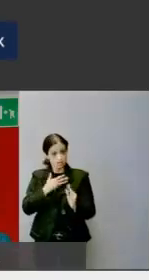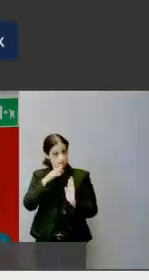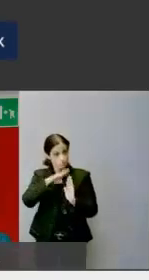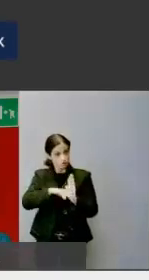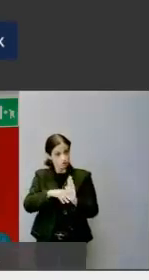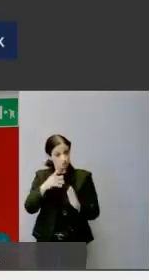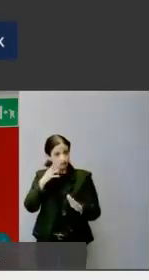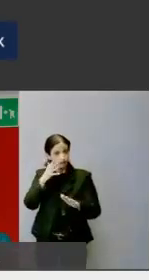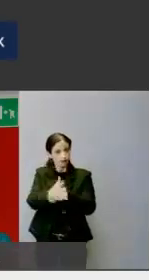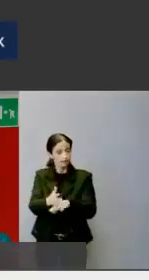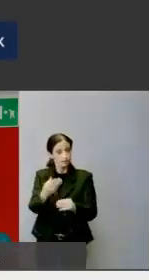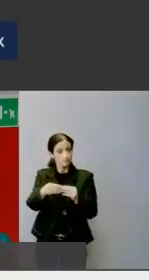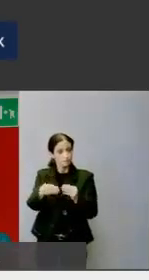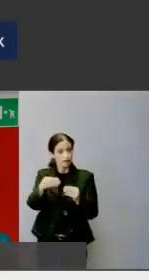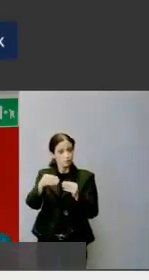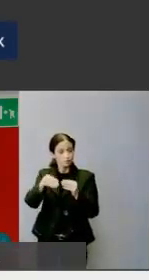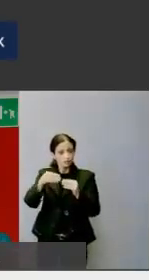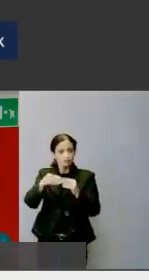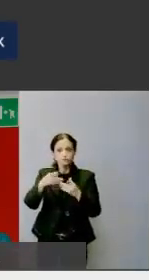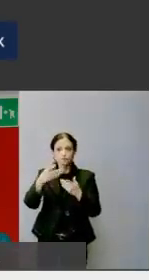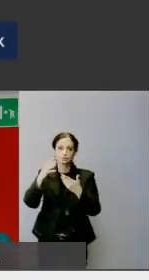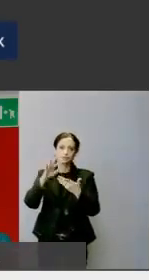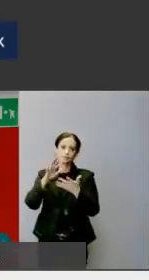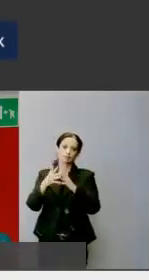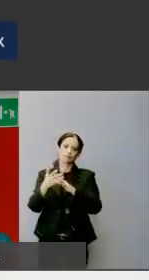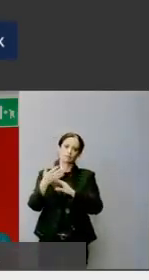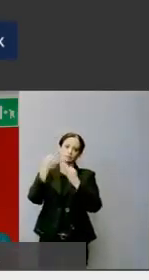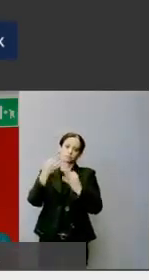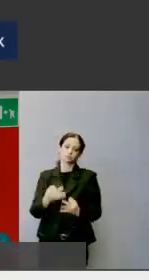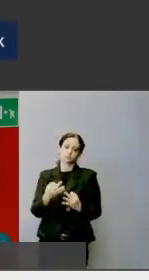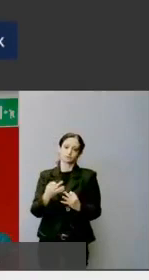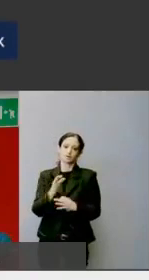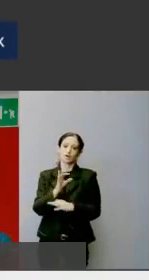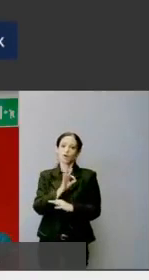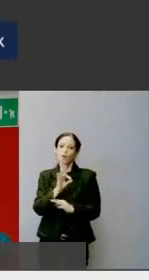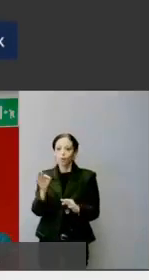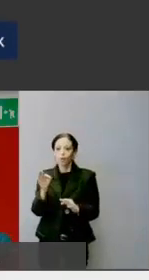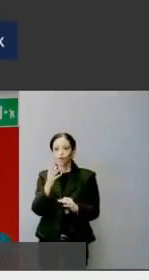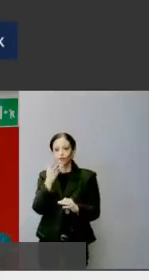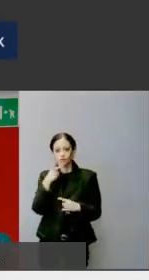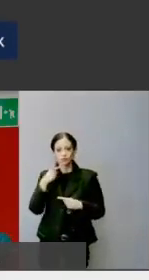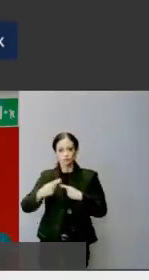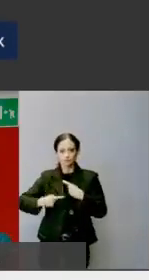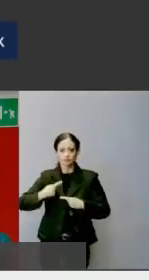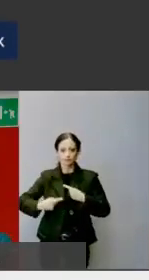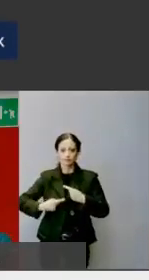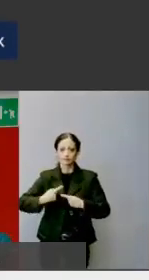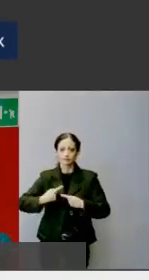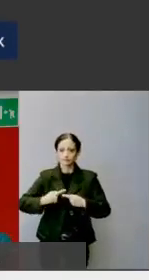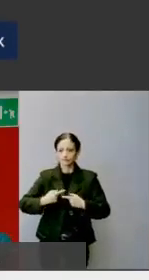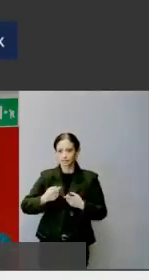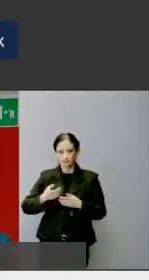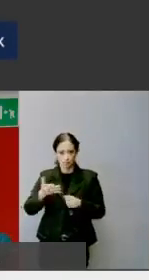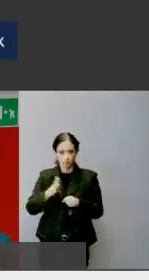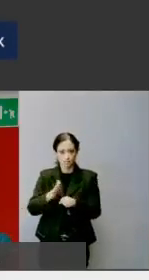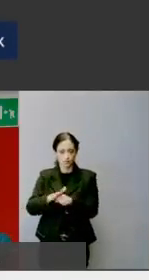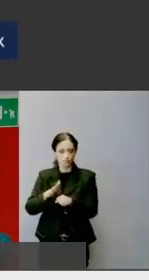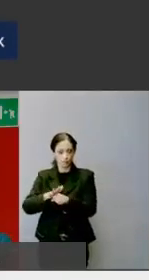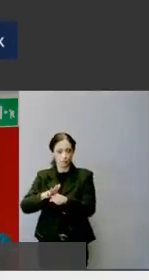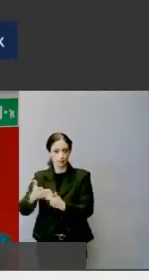manutentivo che risolva in modo definitivo questa situazione oppure se vogliamo continuare questo modo che direi che però sia ai cittadini